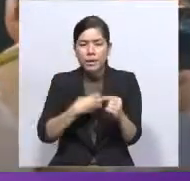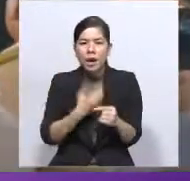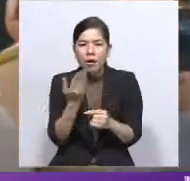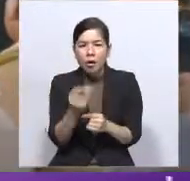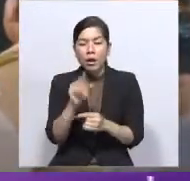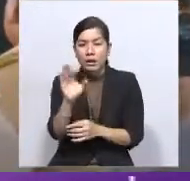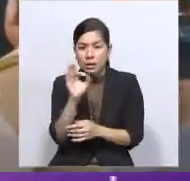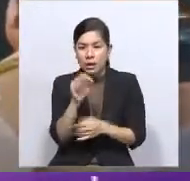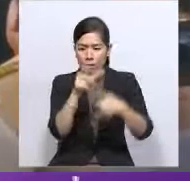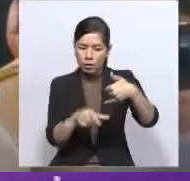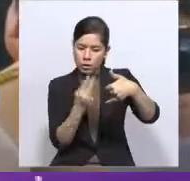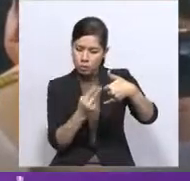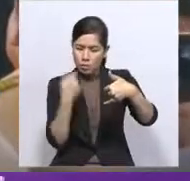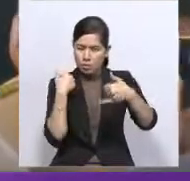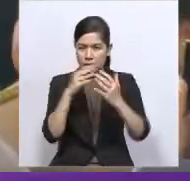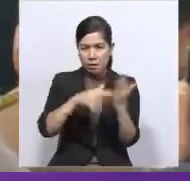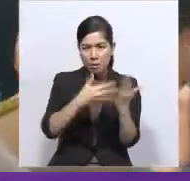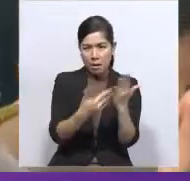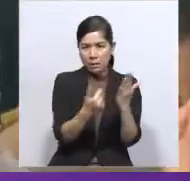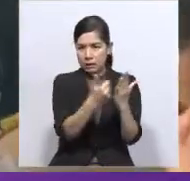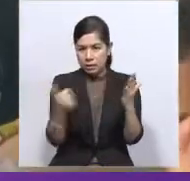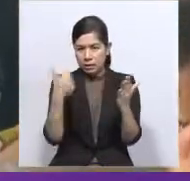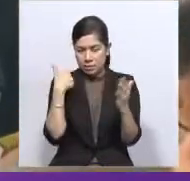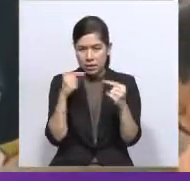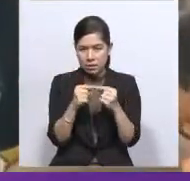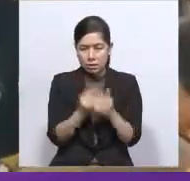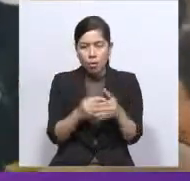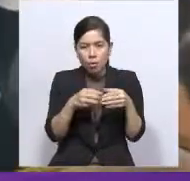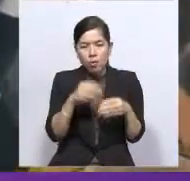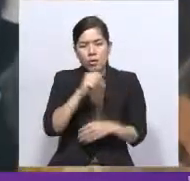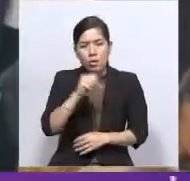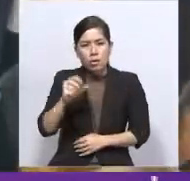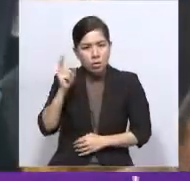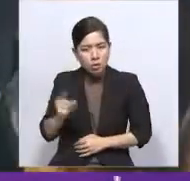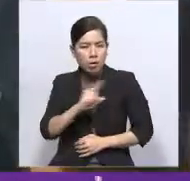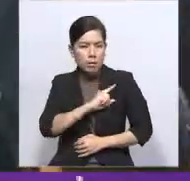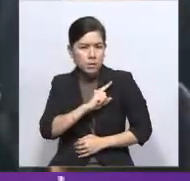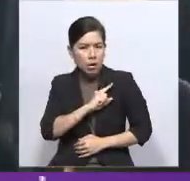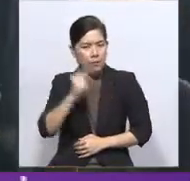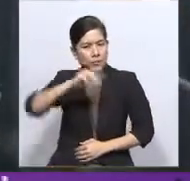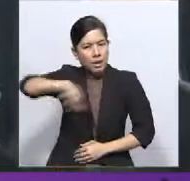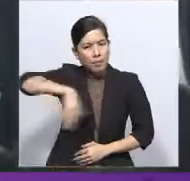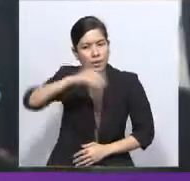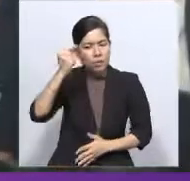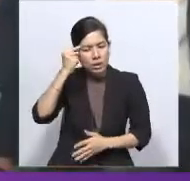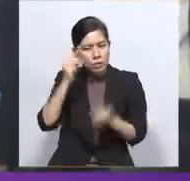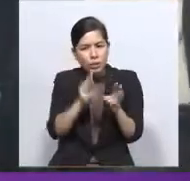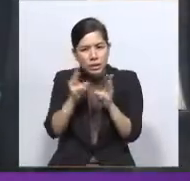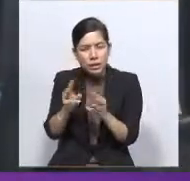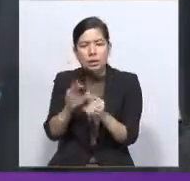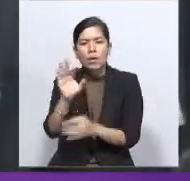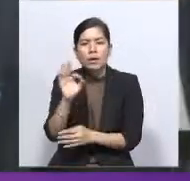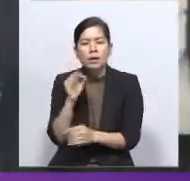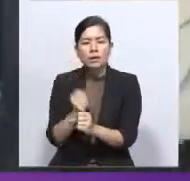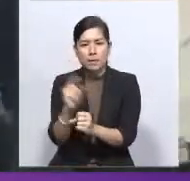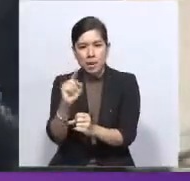ที่มีวิธีการที่ยั่งยืนต้องได้ส.ส.ที่มีความรับผิดชอบทุกคนต้องช่วยกันคิดว่าจะเลือกอย่างไรรวมถึงช่วยรัฐ